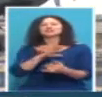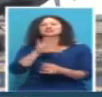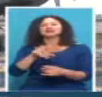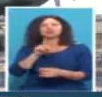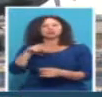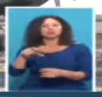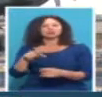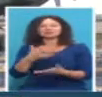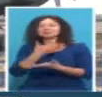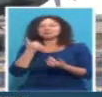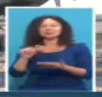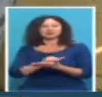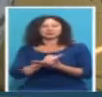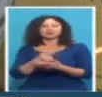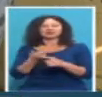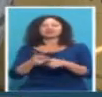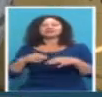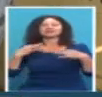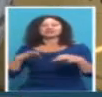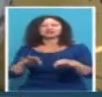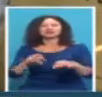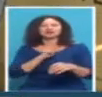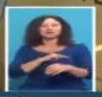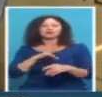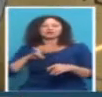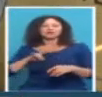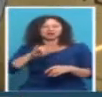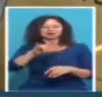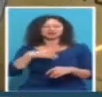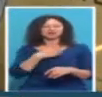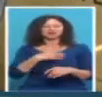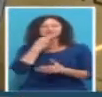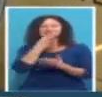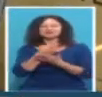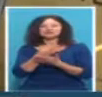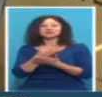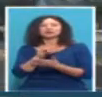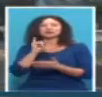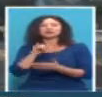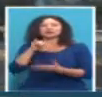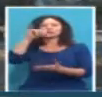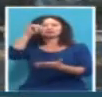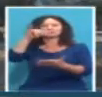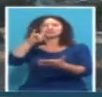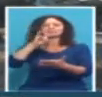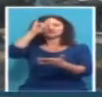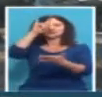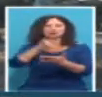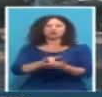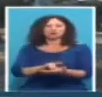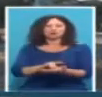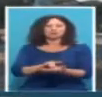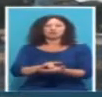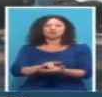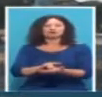компании имели документы, которые разрешают им работать в авиации. Важно отметить, что при неудачной посадке самолета, к счастью, никто не пострадал. А